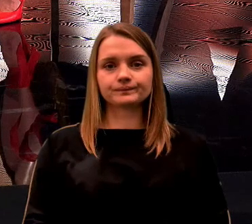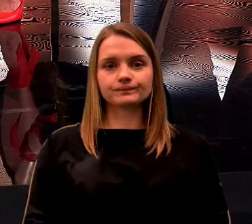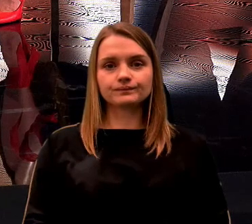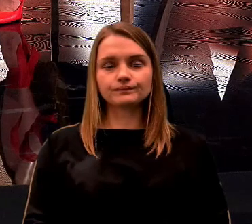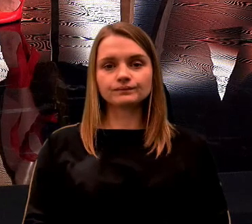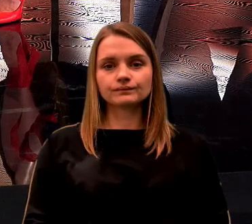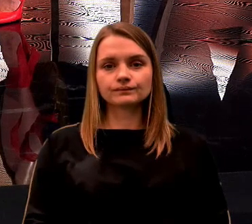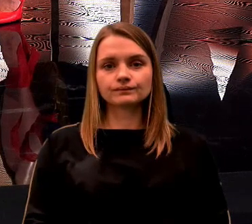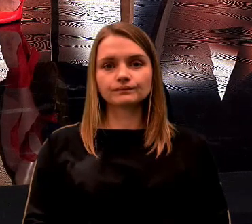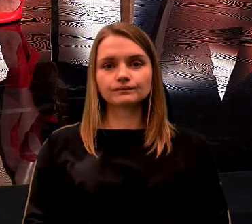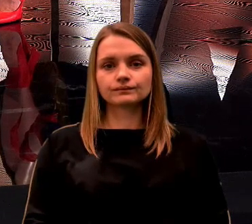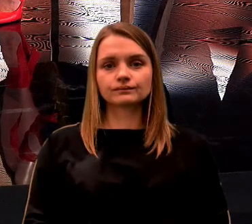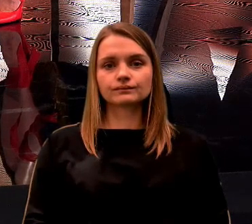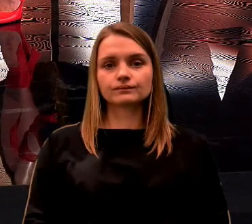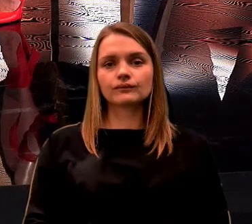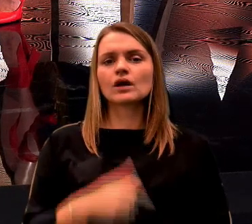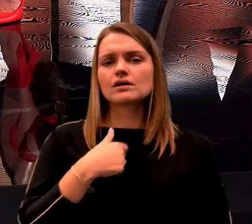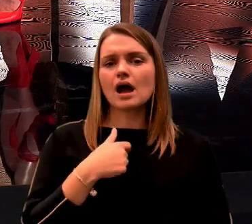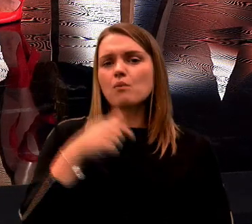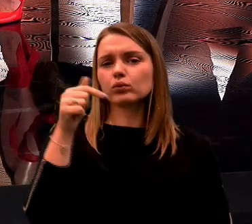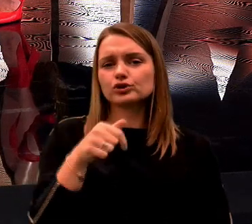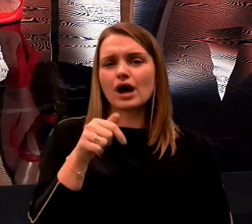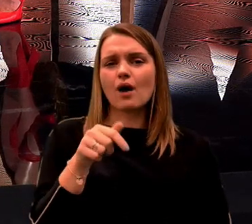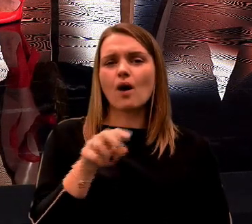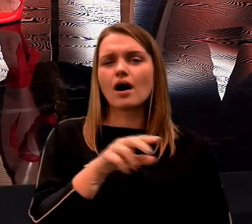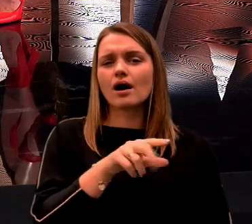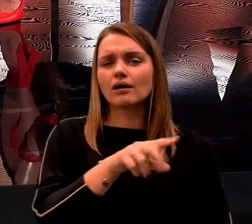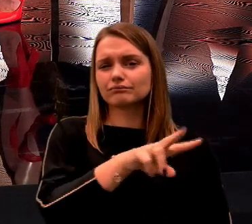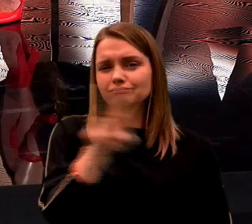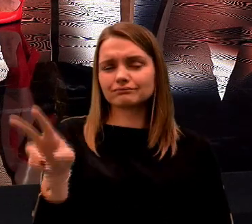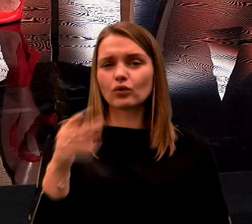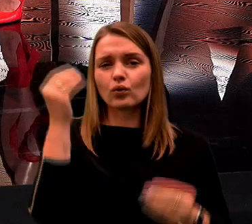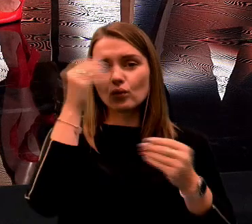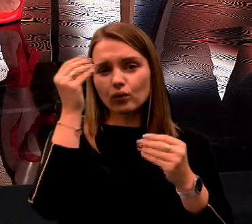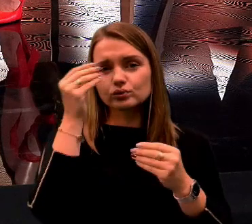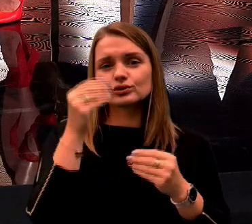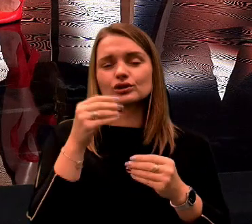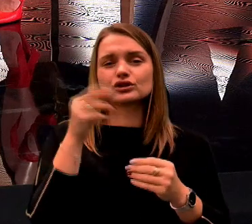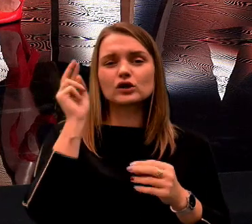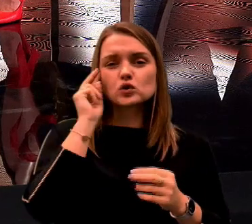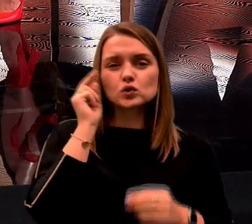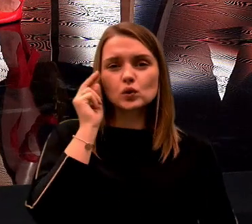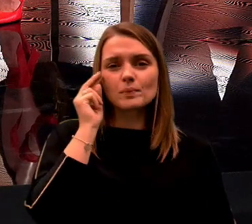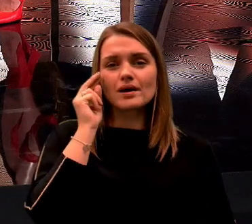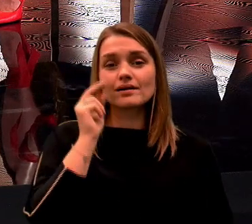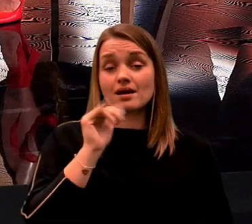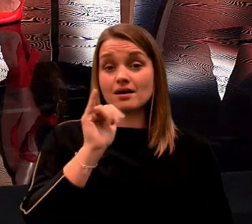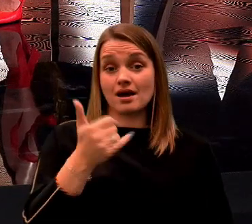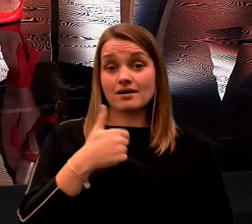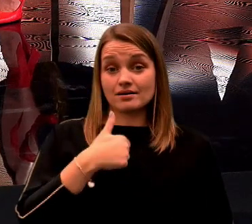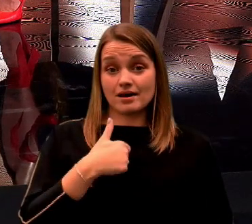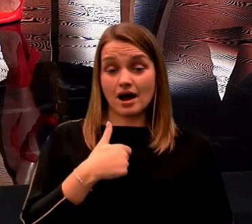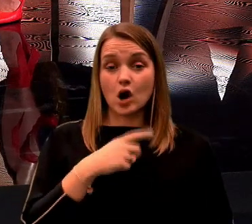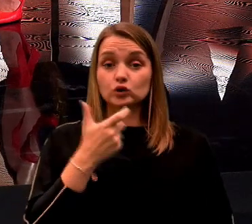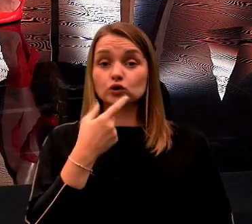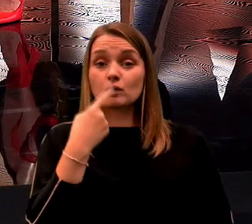Więc musiałam ich uczyć takiego zrozumienia, że jak ja coś powiem i